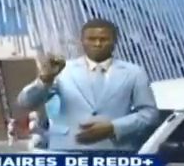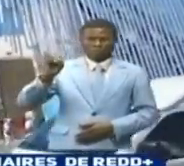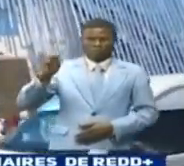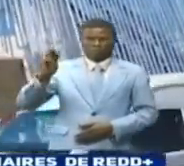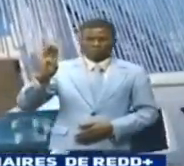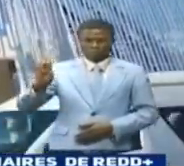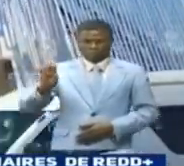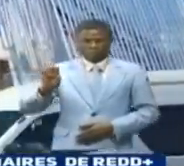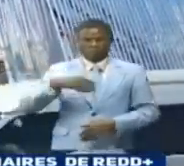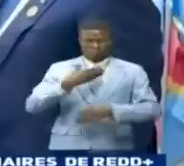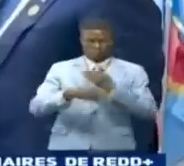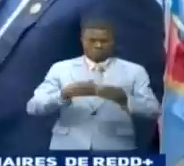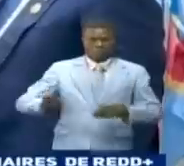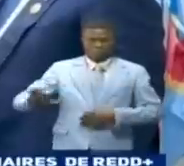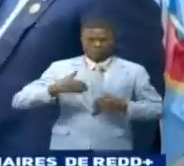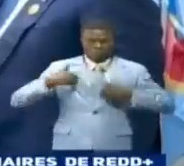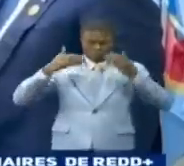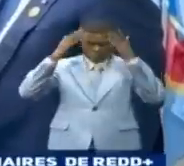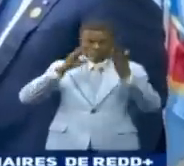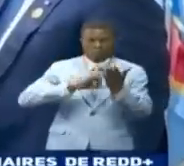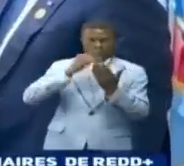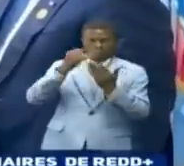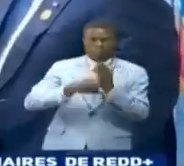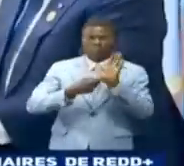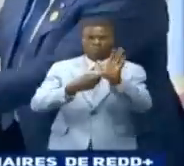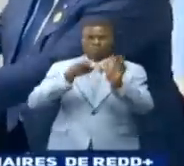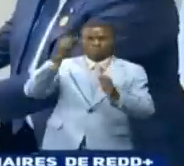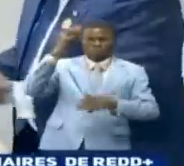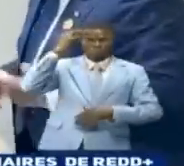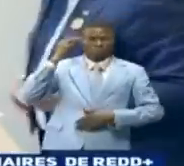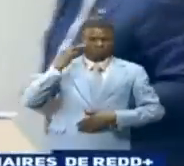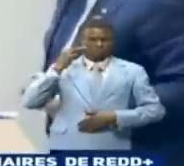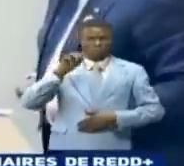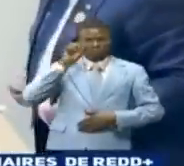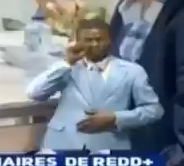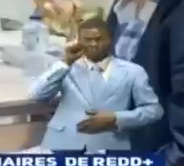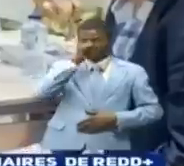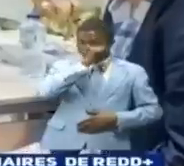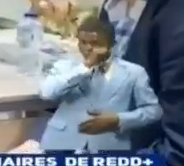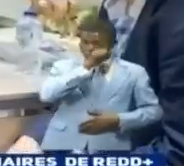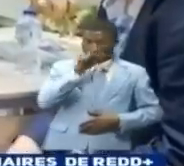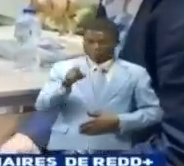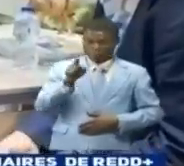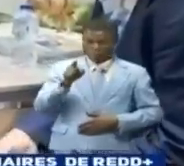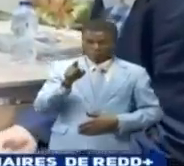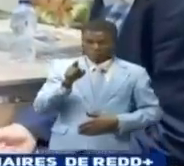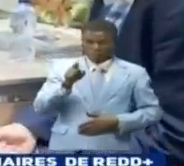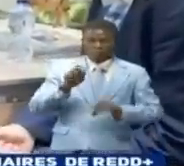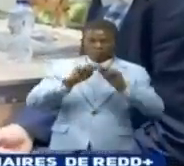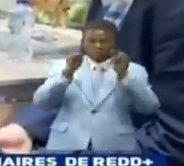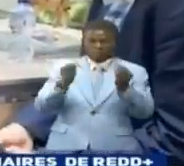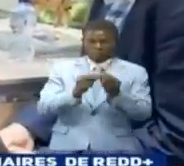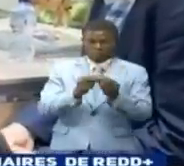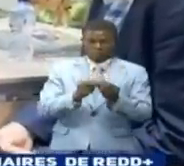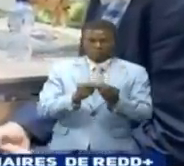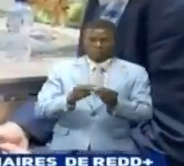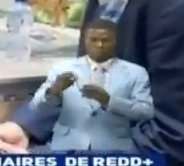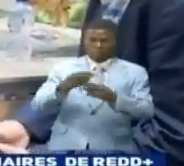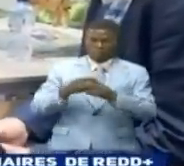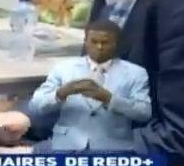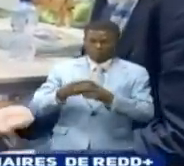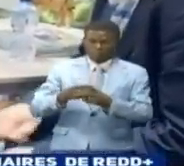les réalisations de ces projets ont été présentées au Premier ministre Jean-Michel Samalou Kondé Kyenge par l'équipe de pilotage des